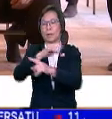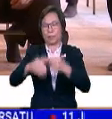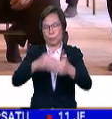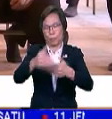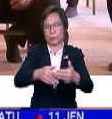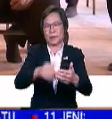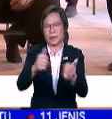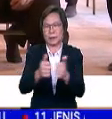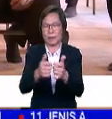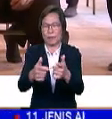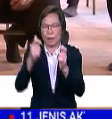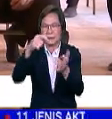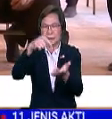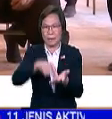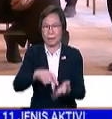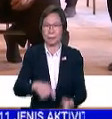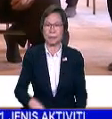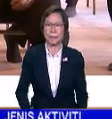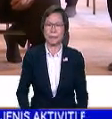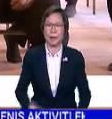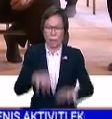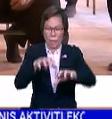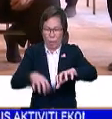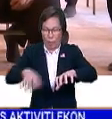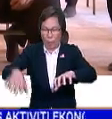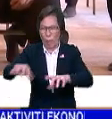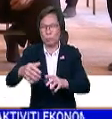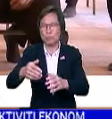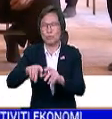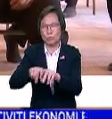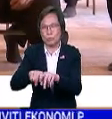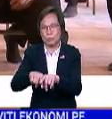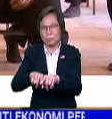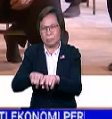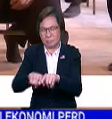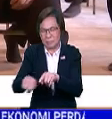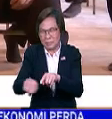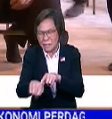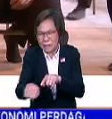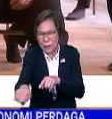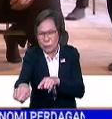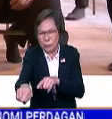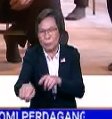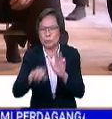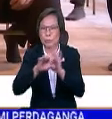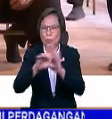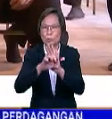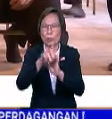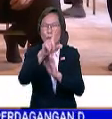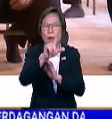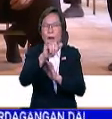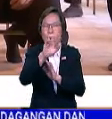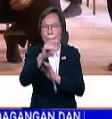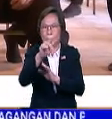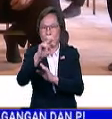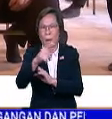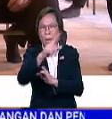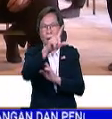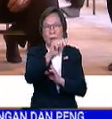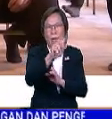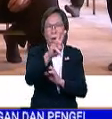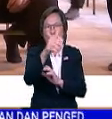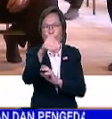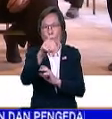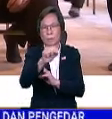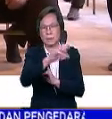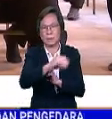pasport ini kepada kawasan-kawasan strategik di bahagian Lembang seperti Limbang, Lawas dan